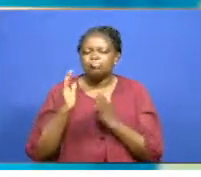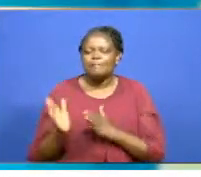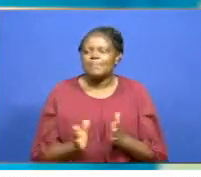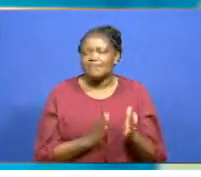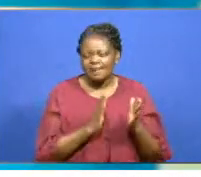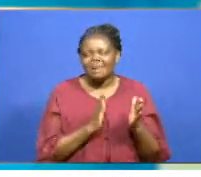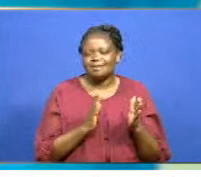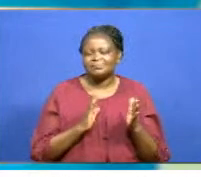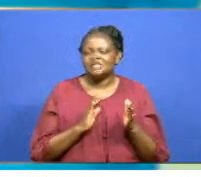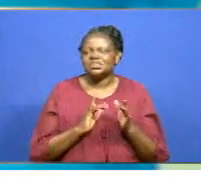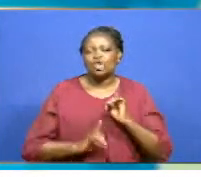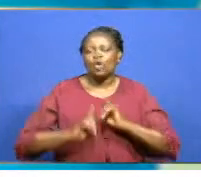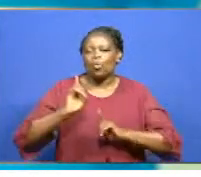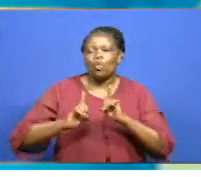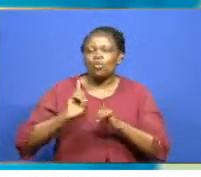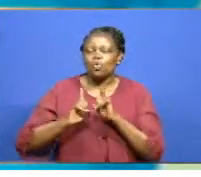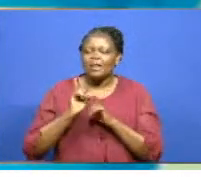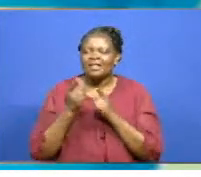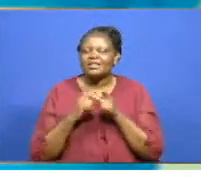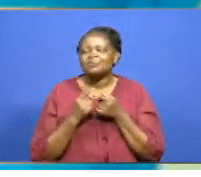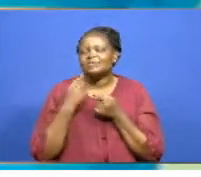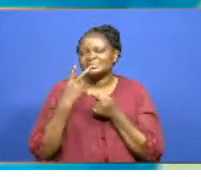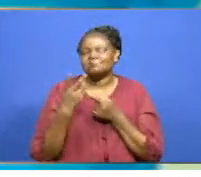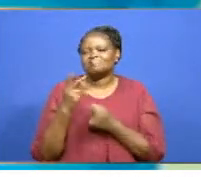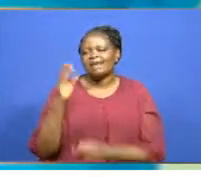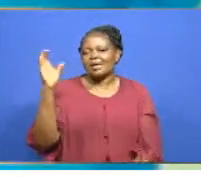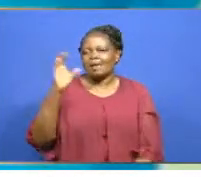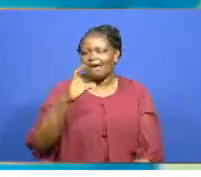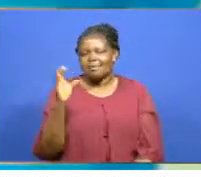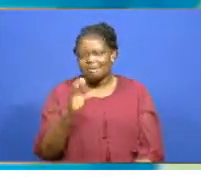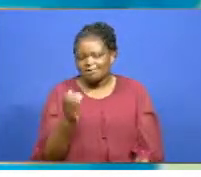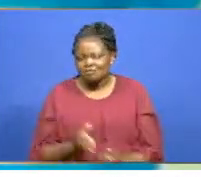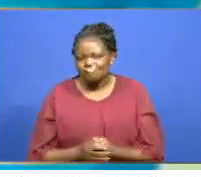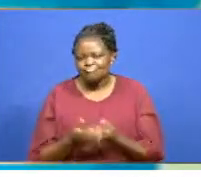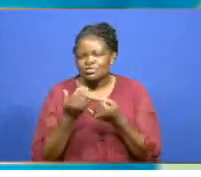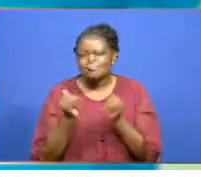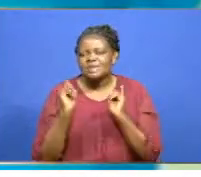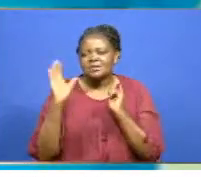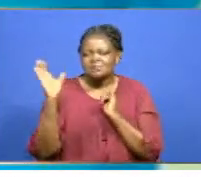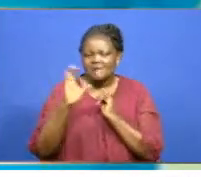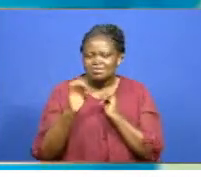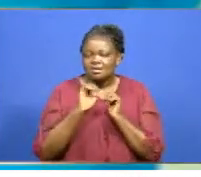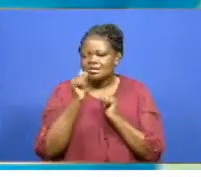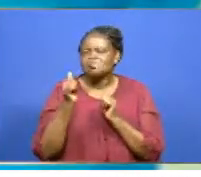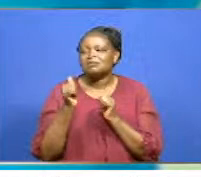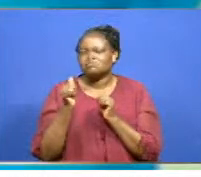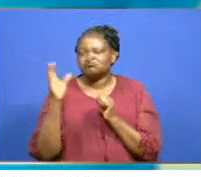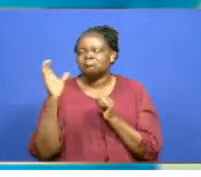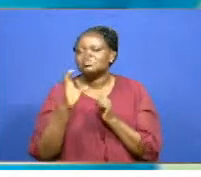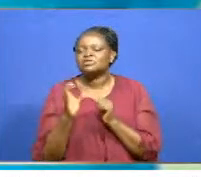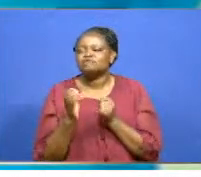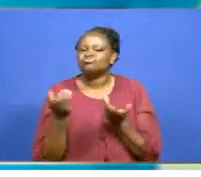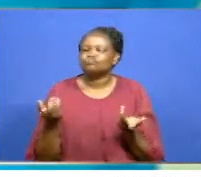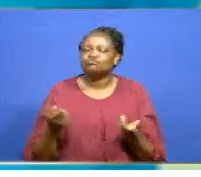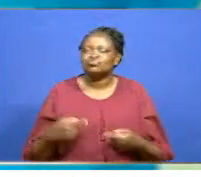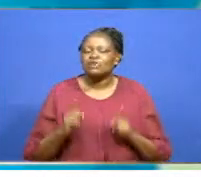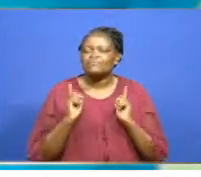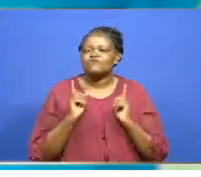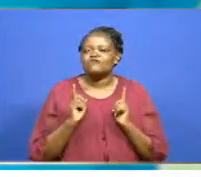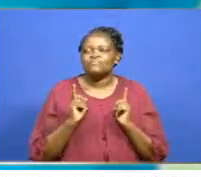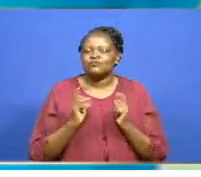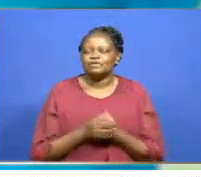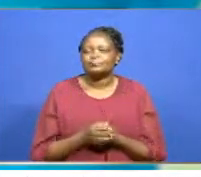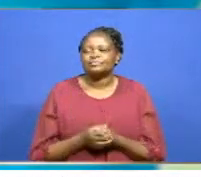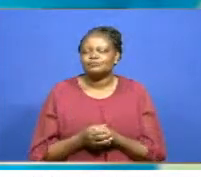moto sana, na tumeona wagombea huru na wagombea ambao wana vyama wakiweza kujitokeza na kuweza kunadi sera zao